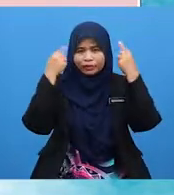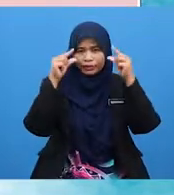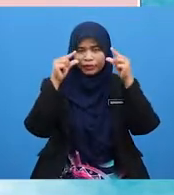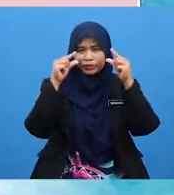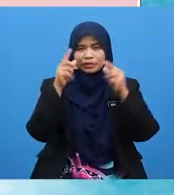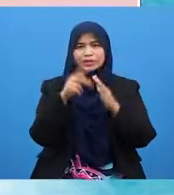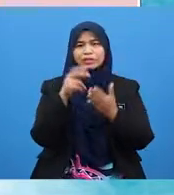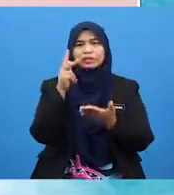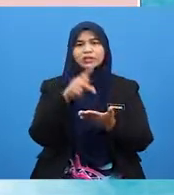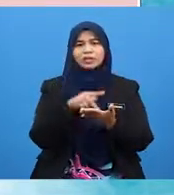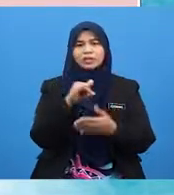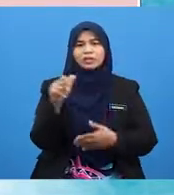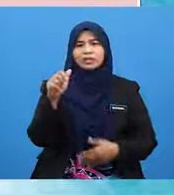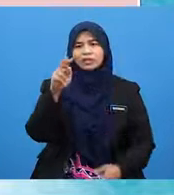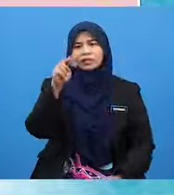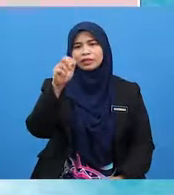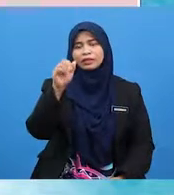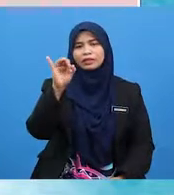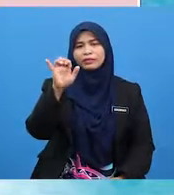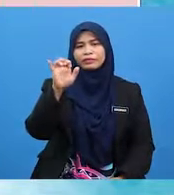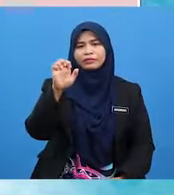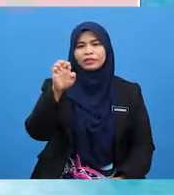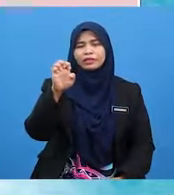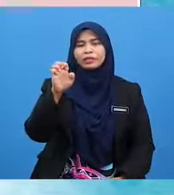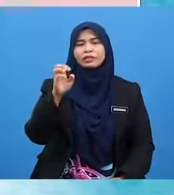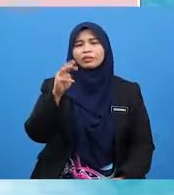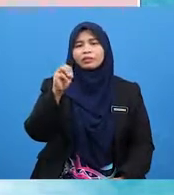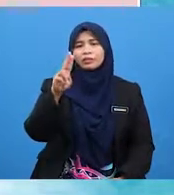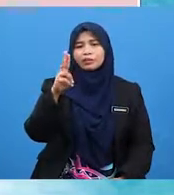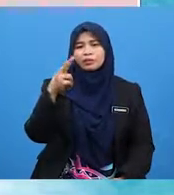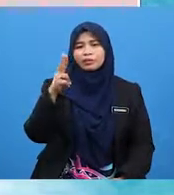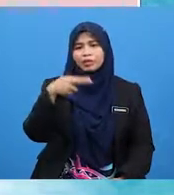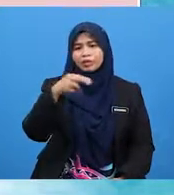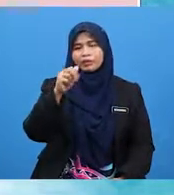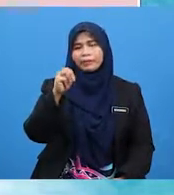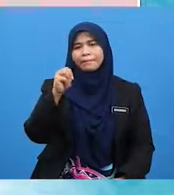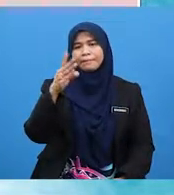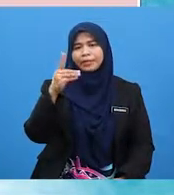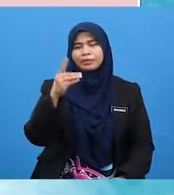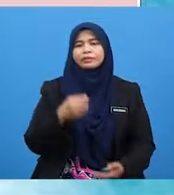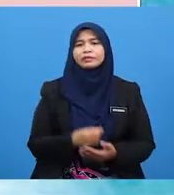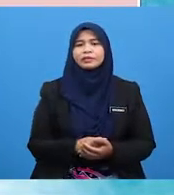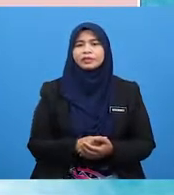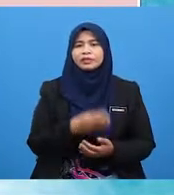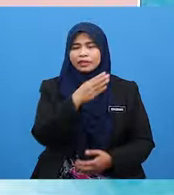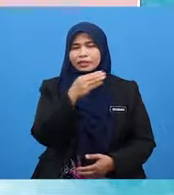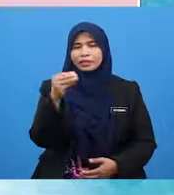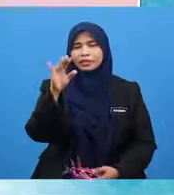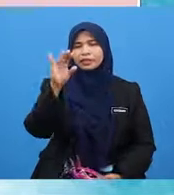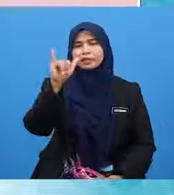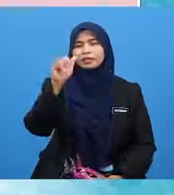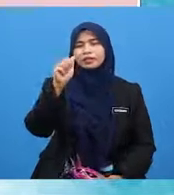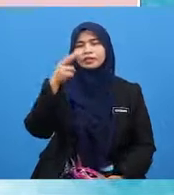Nafi' Al-Madani, Muhammad bin Shihab Az-Zuhri dan Yahya bin